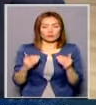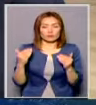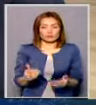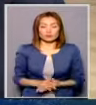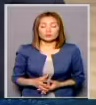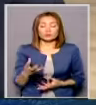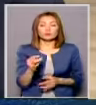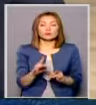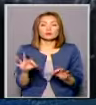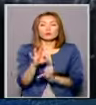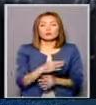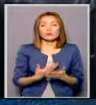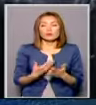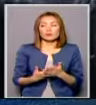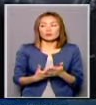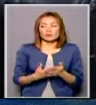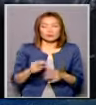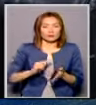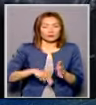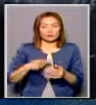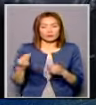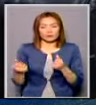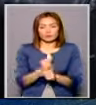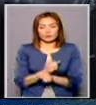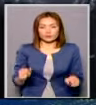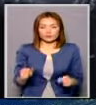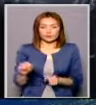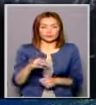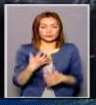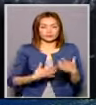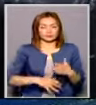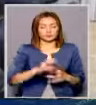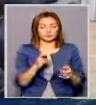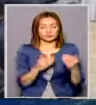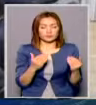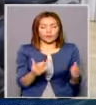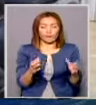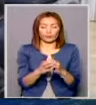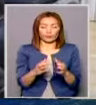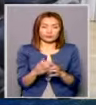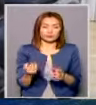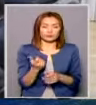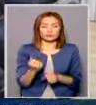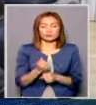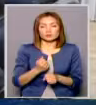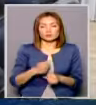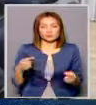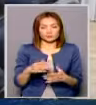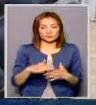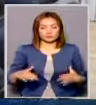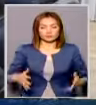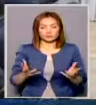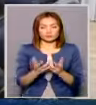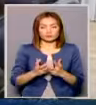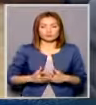также был поднят вопрос об отмене налоговых и таможенных льгот для малых заводов выпускающих нефтепродукты не соответствующие